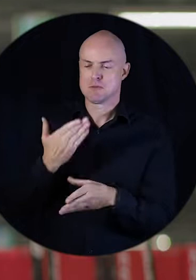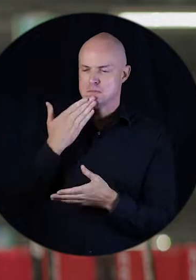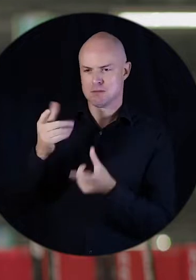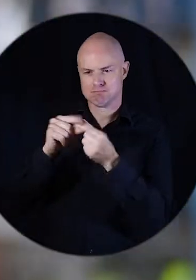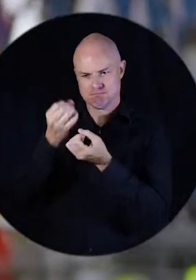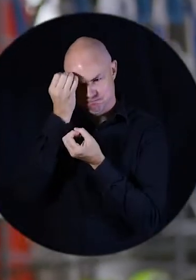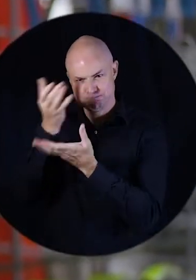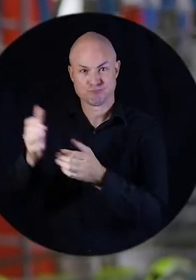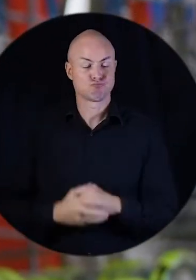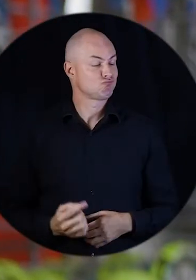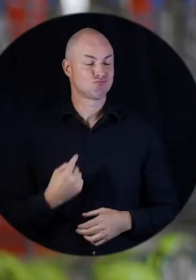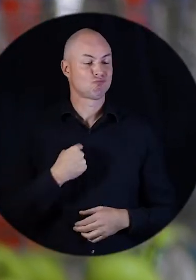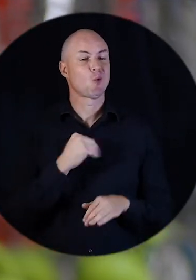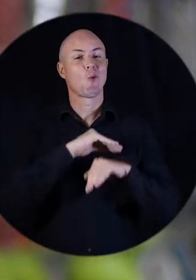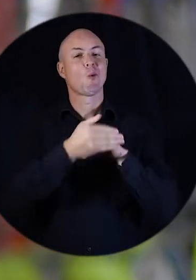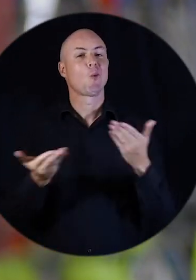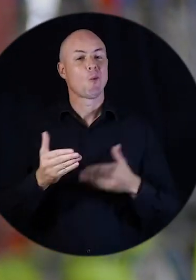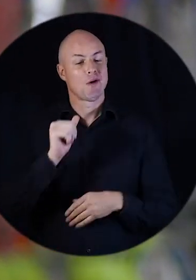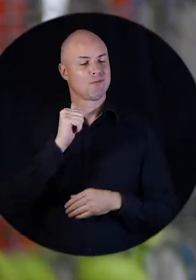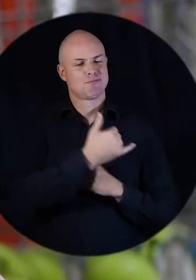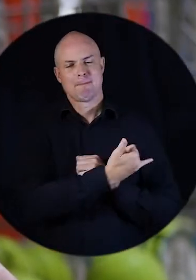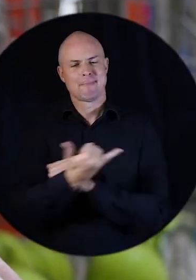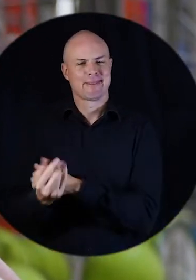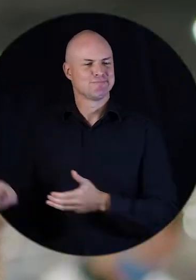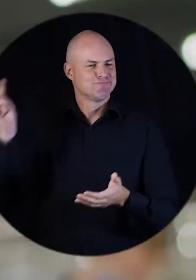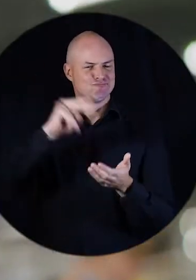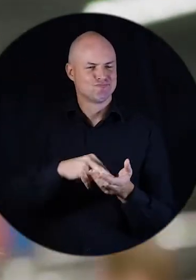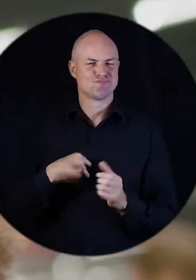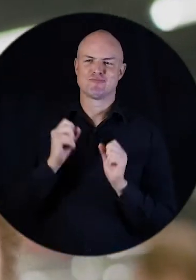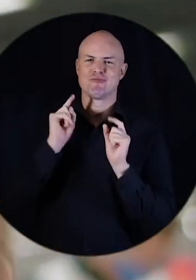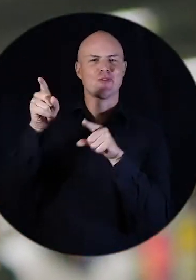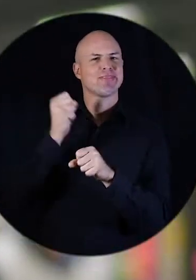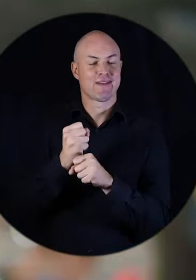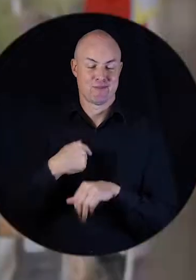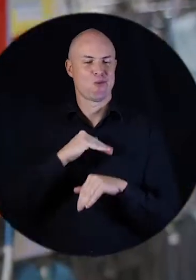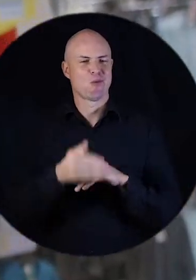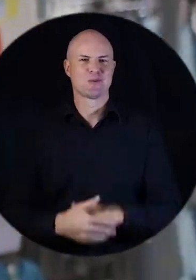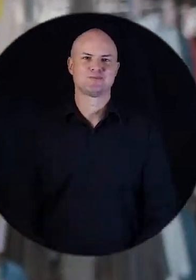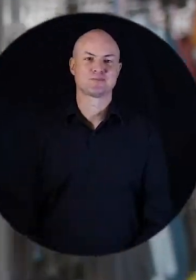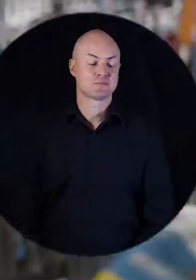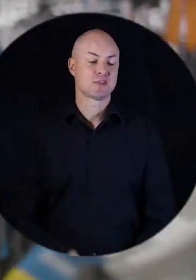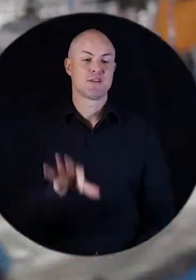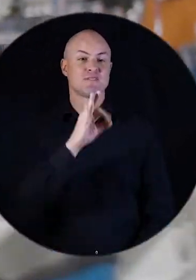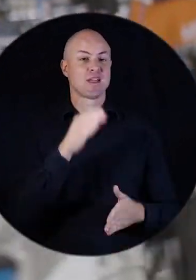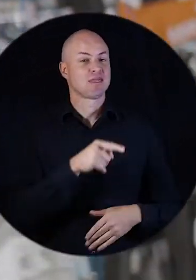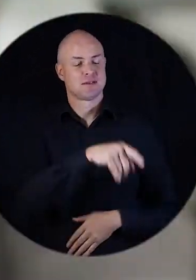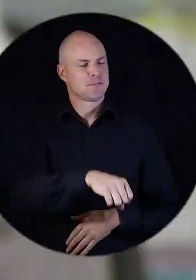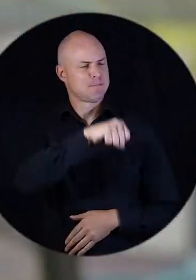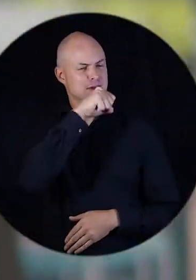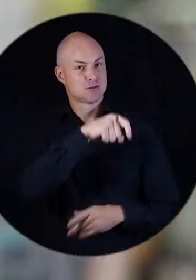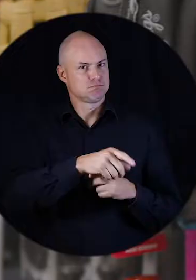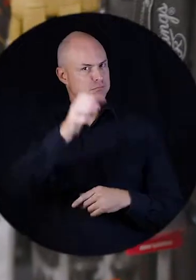bien renseignée. Moi, qu'est-ce qui me rend le plus heureux, c'est de me lever à tout le matin, que je sais que je vais aller travailler. Fred, c'est un passionné. Il